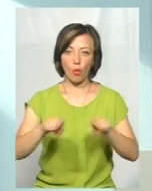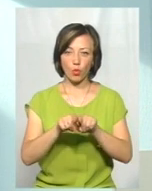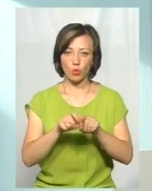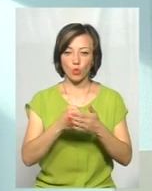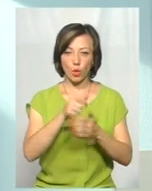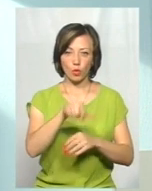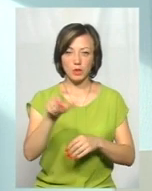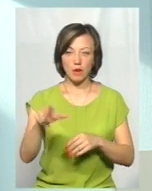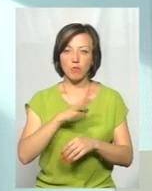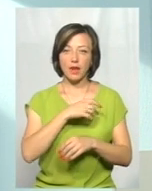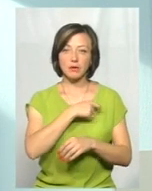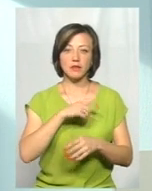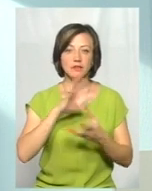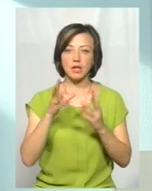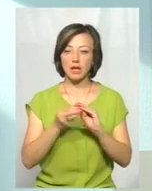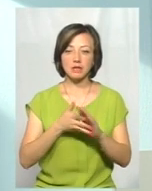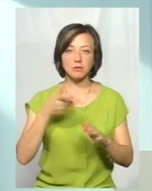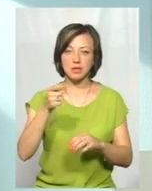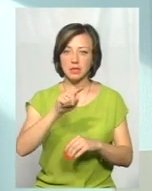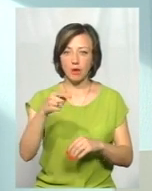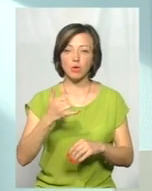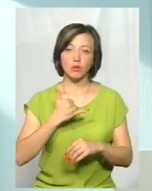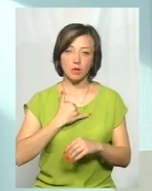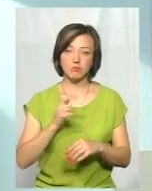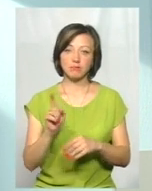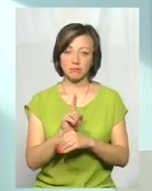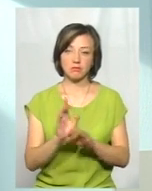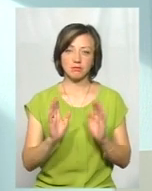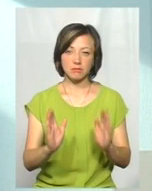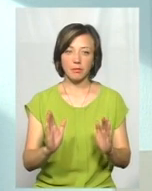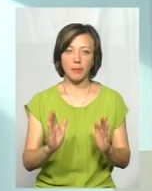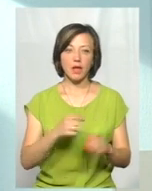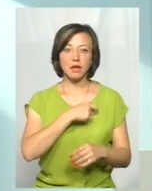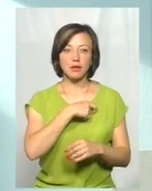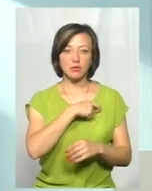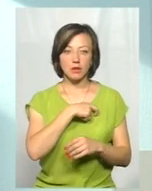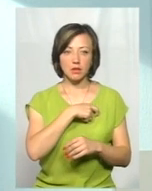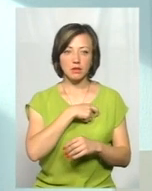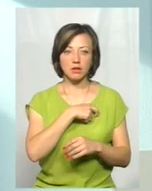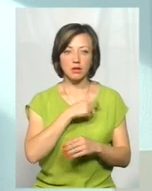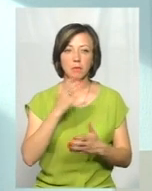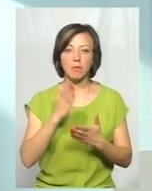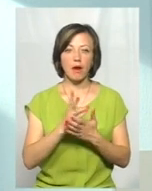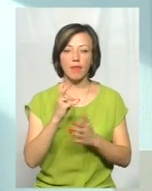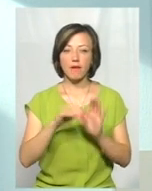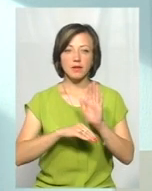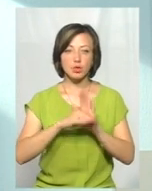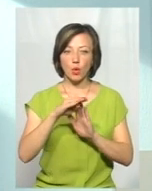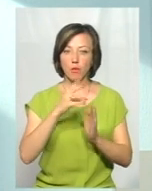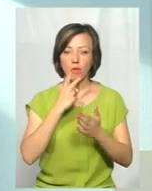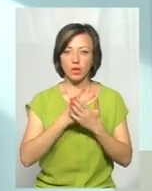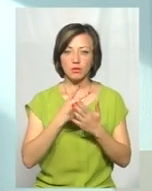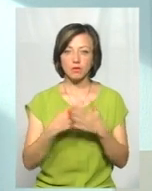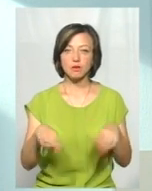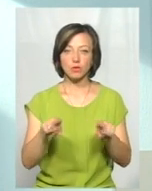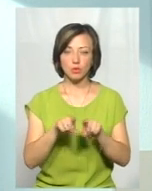буває таке, що депутати взагалі не подають запитів. У нас, принаймні, навіть депутати, які мають невисокі показники, все